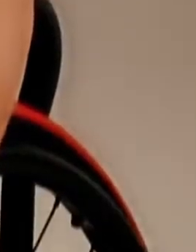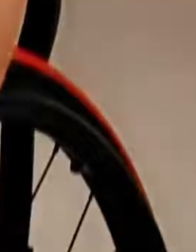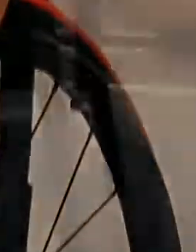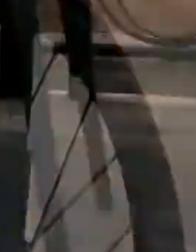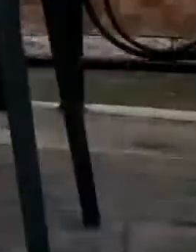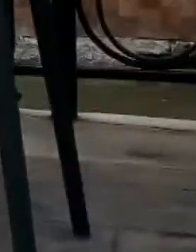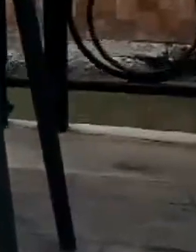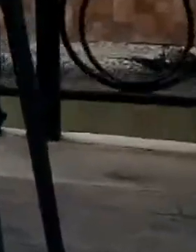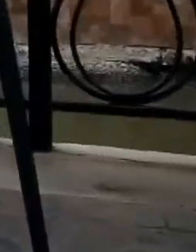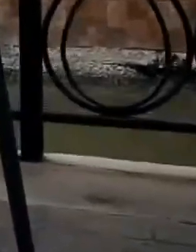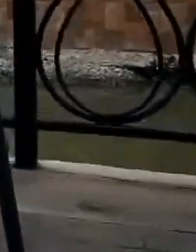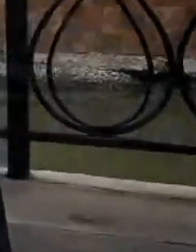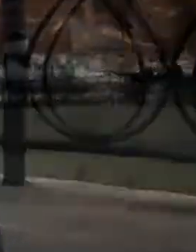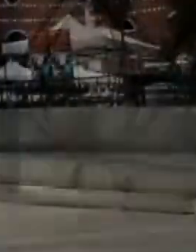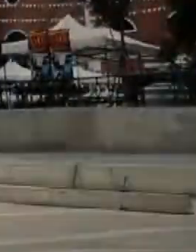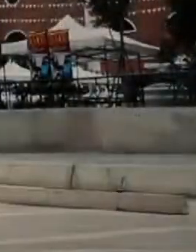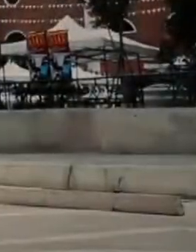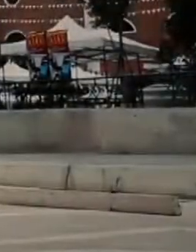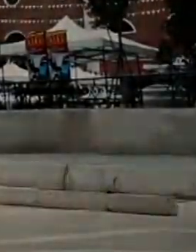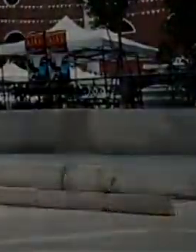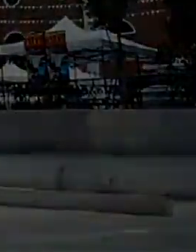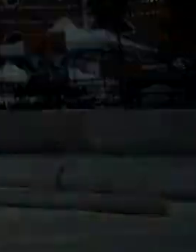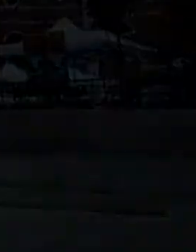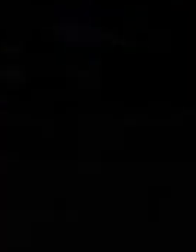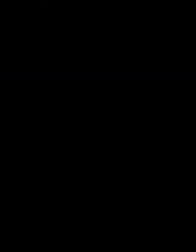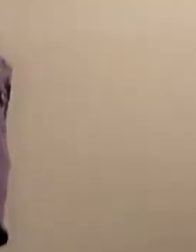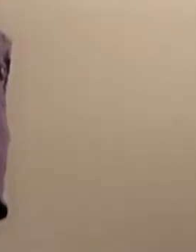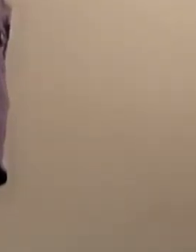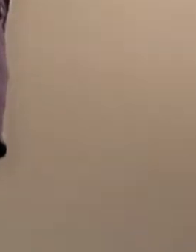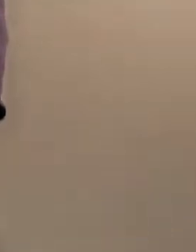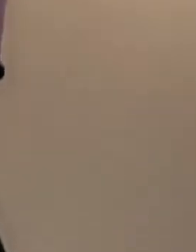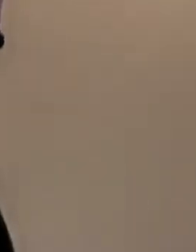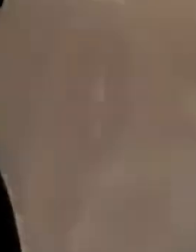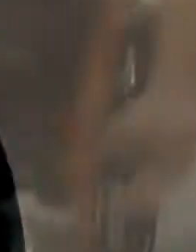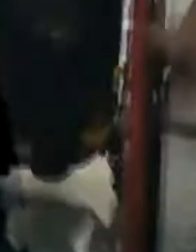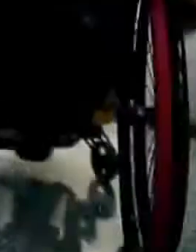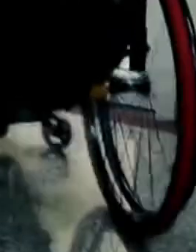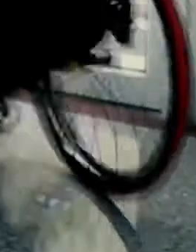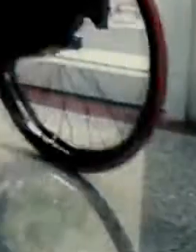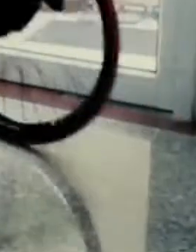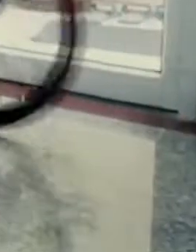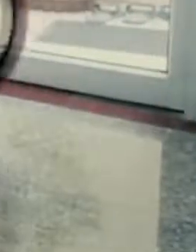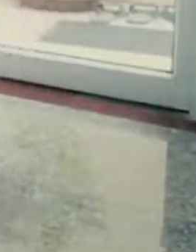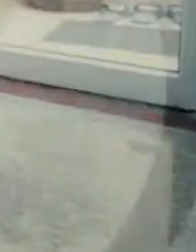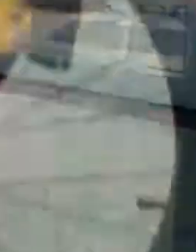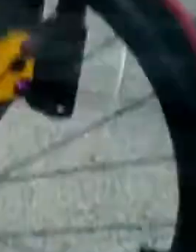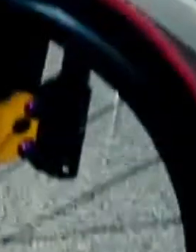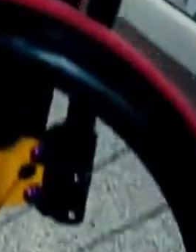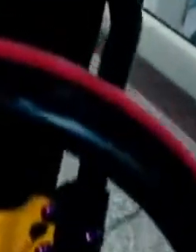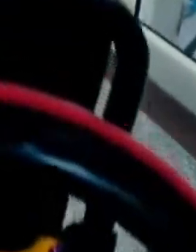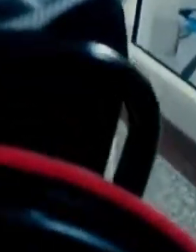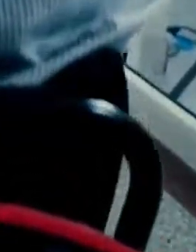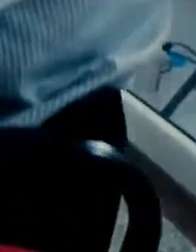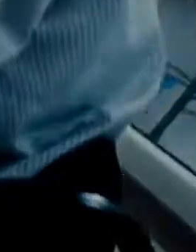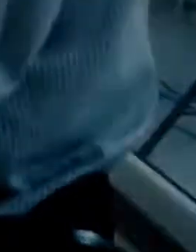ได้วีแชร์ที่มีคุณภาพมาทำให้ชีวิตผมดีขึ้นมากเลยครับ ถ้าให้ผมซื้อรถคันนี้เองผมคงไม่มีเงินหรอกครับ